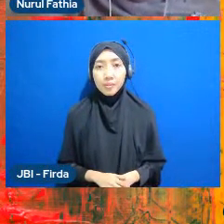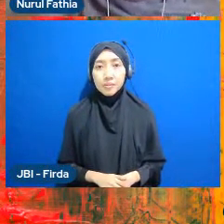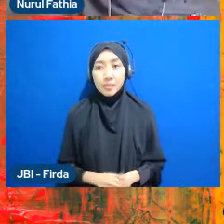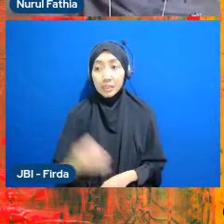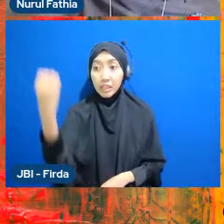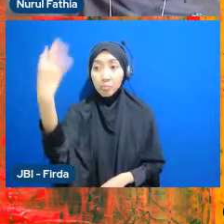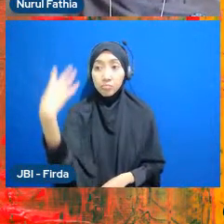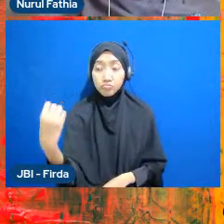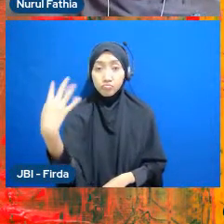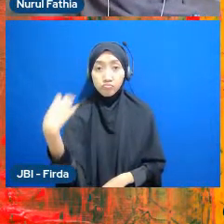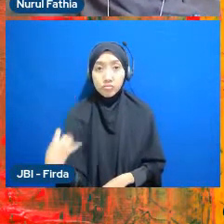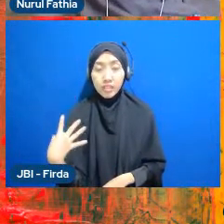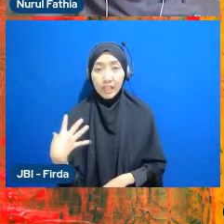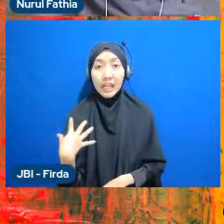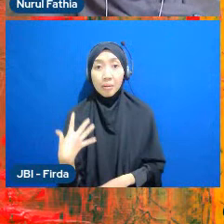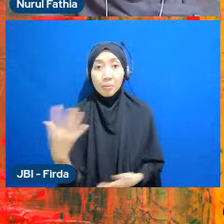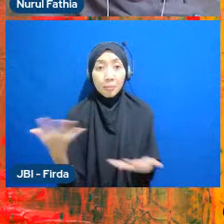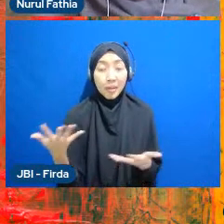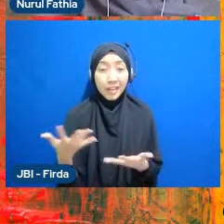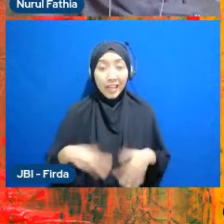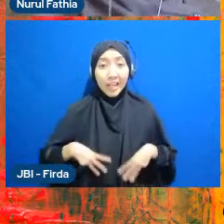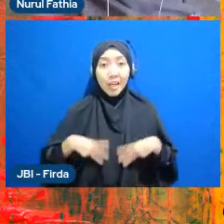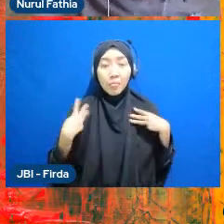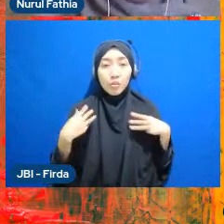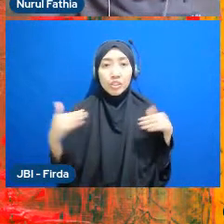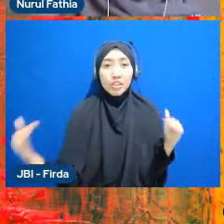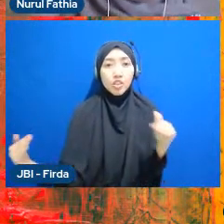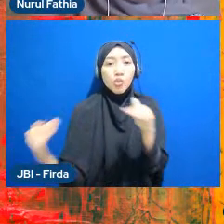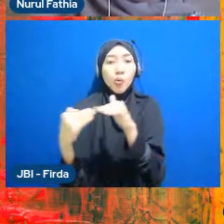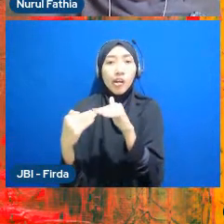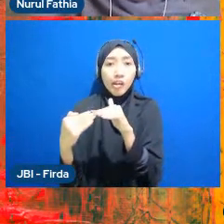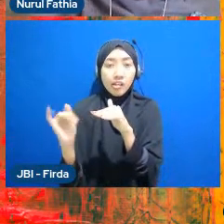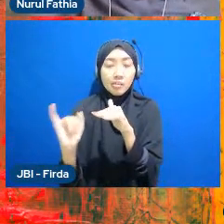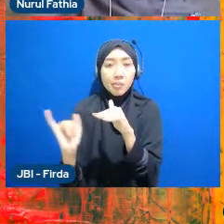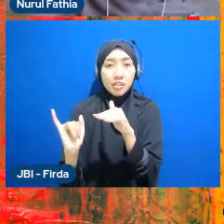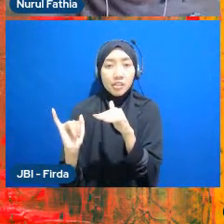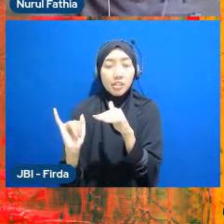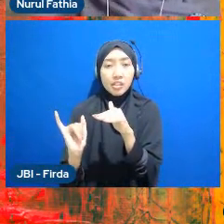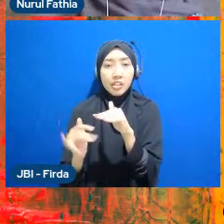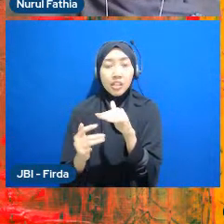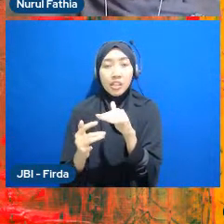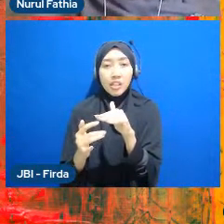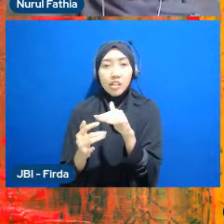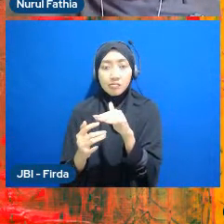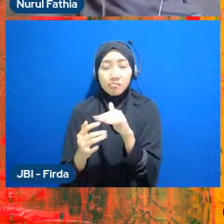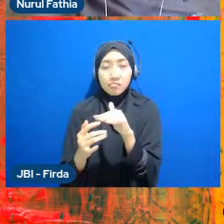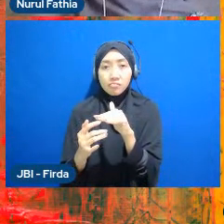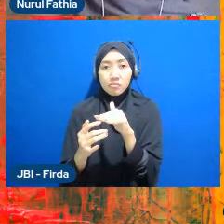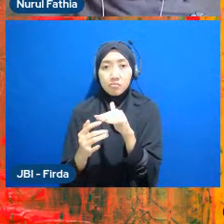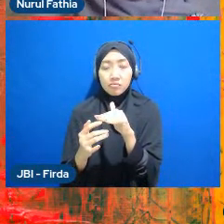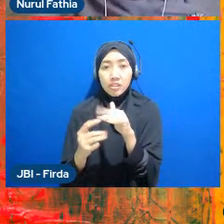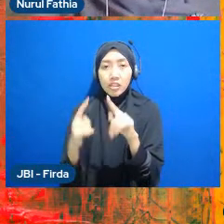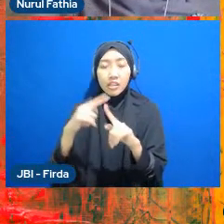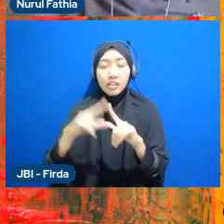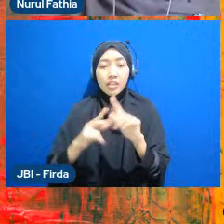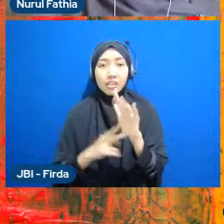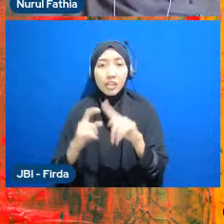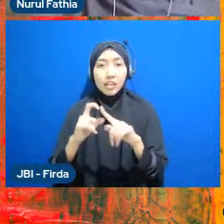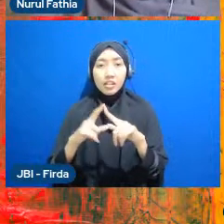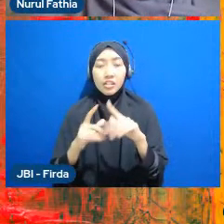lintas, emosi itu adalah juga merupakan warning system yang ada pada setiap diri kita.